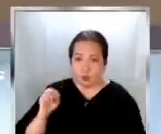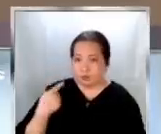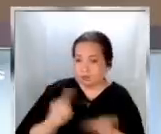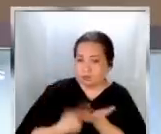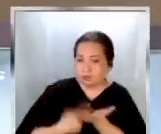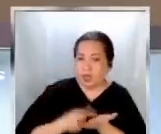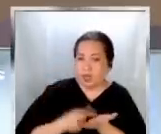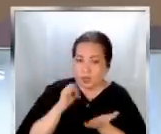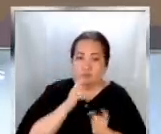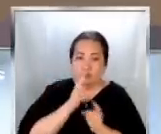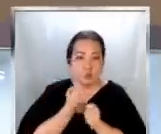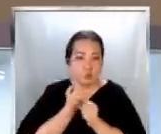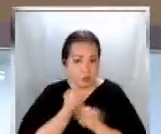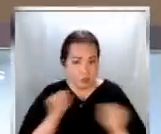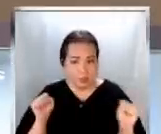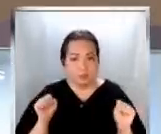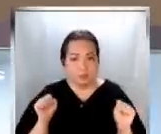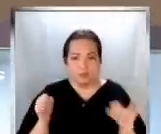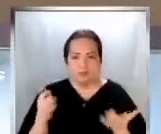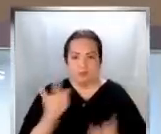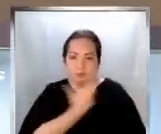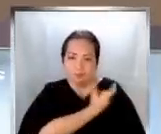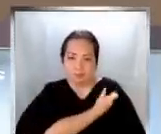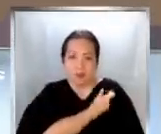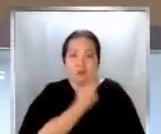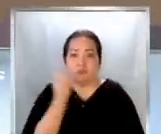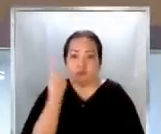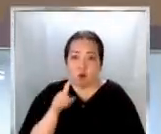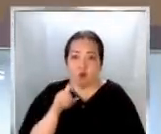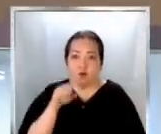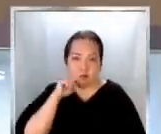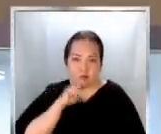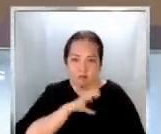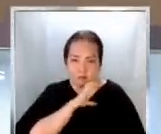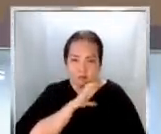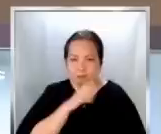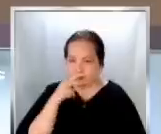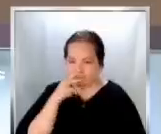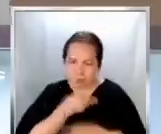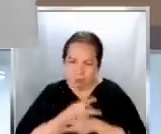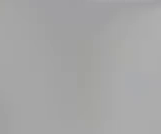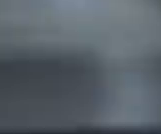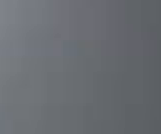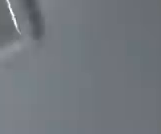gamitin ang kanilang bakuna sa mga senior citizen. Yan ang tinutukan ni Leigh Alves.